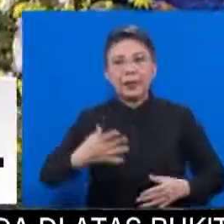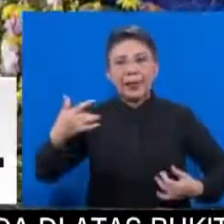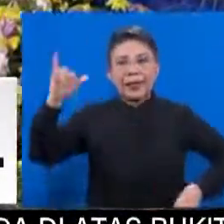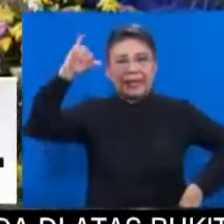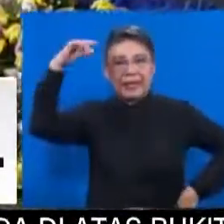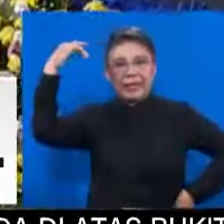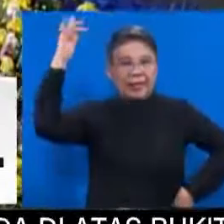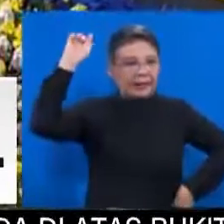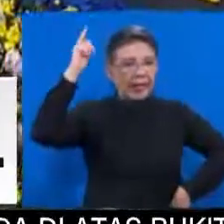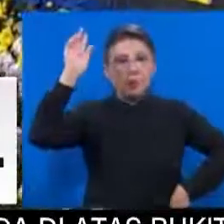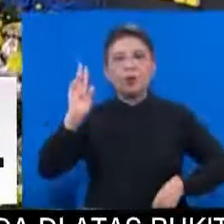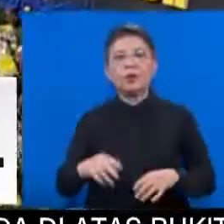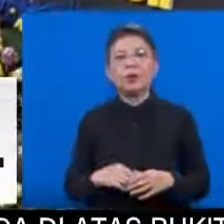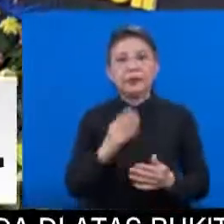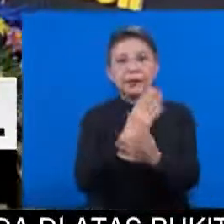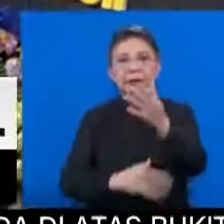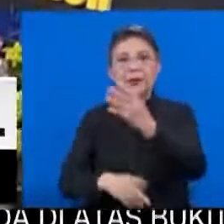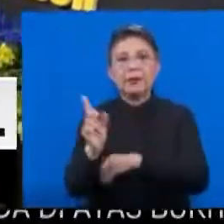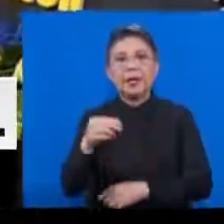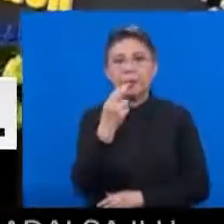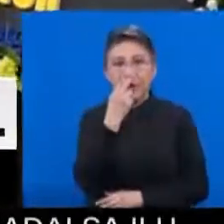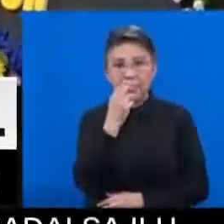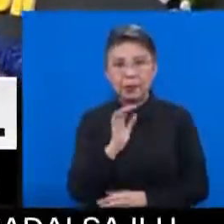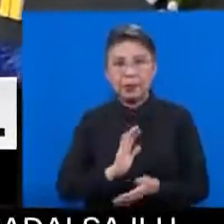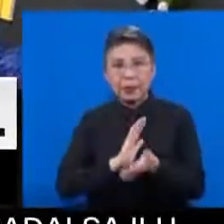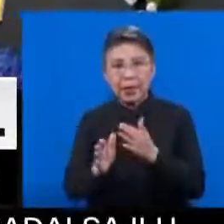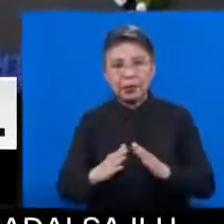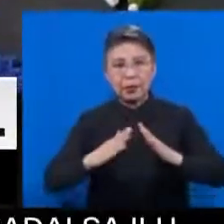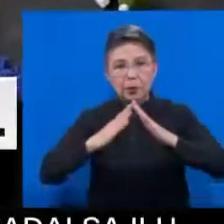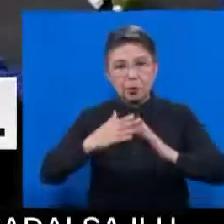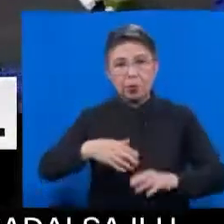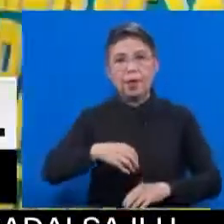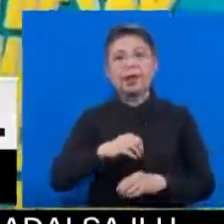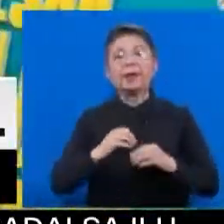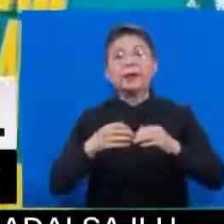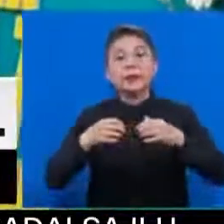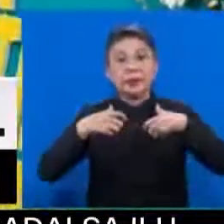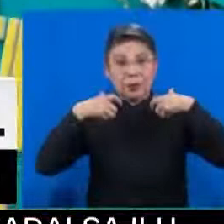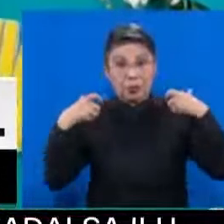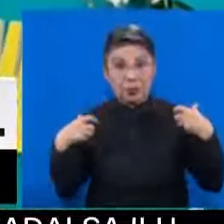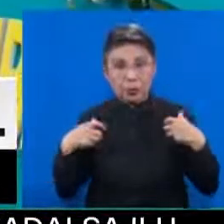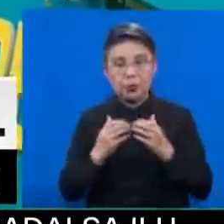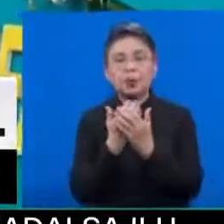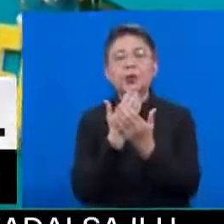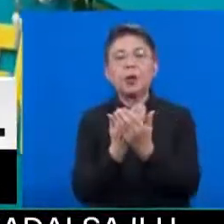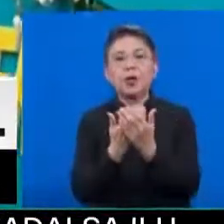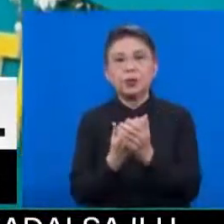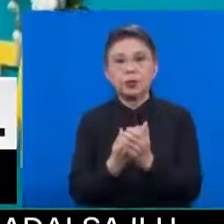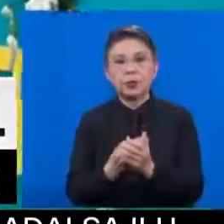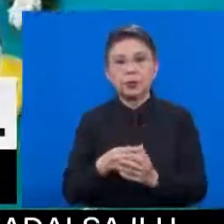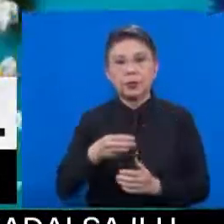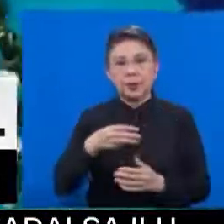penyandang disabilitas asal Bandung. Ia menyempatkan datang ke Gedung Pakuan pada Senin pagi untuk memanjatkan doa bagi almarhum